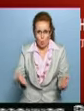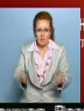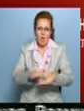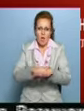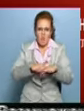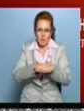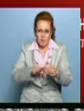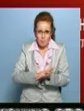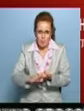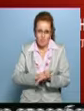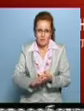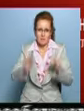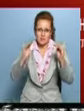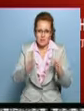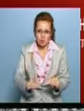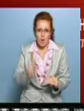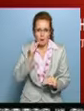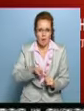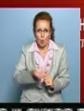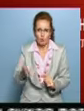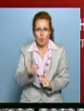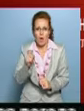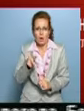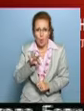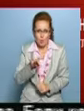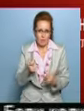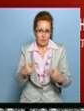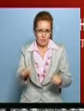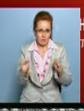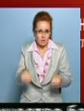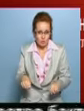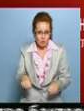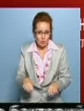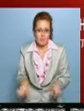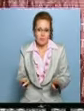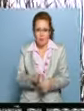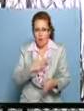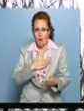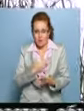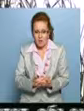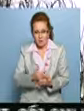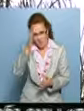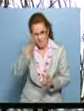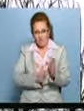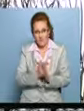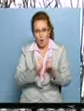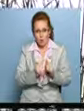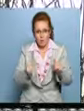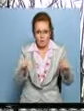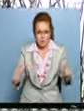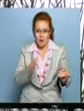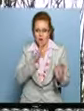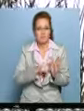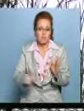вот снижаем дозы хлора г этого возможно такая активность водорослей сезонная их размножению